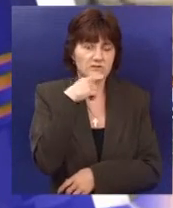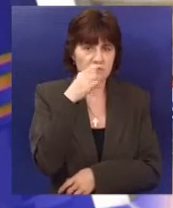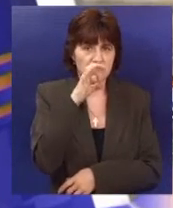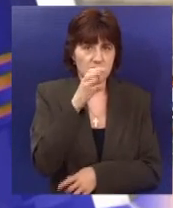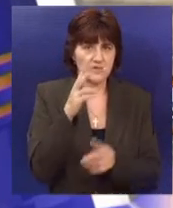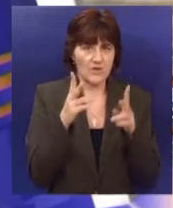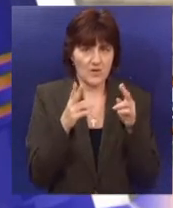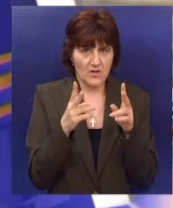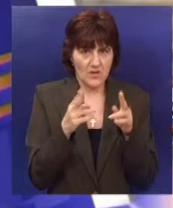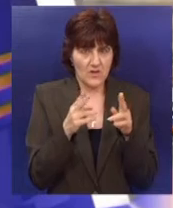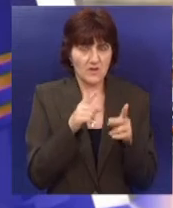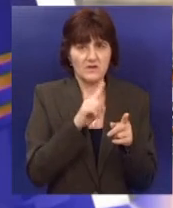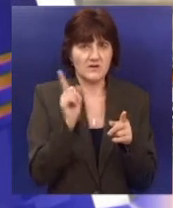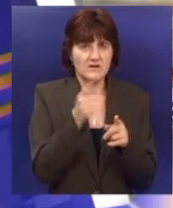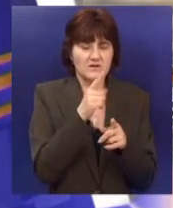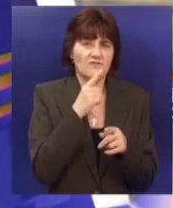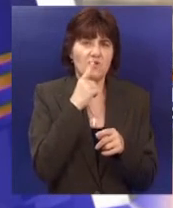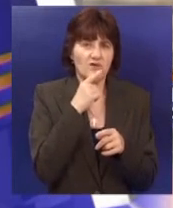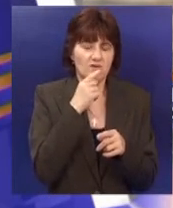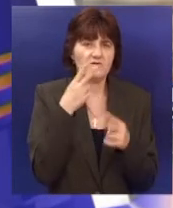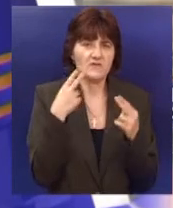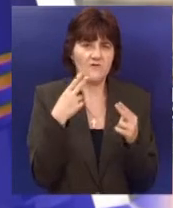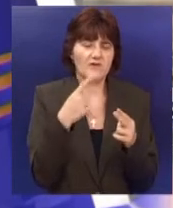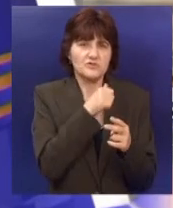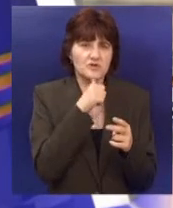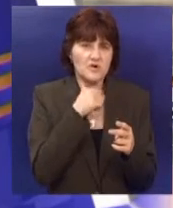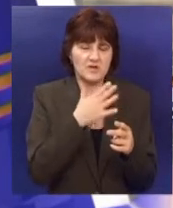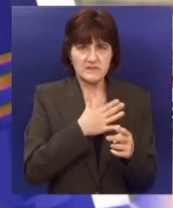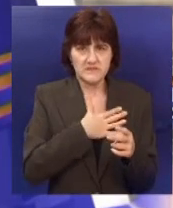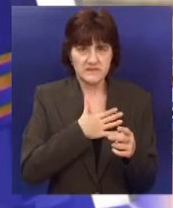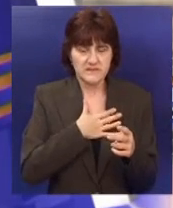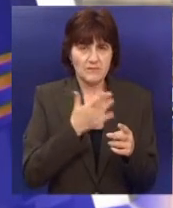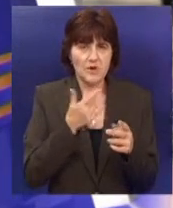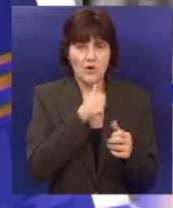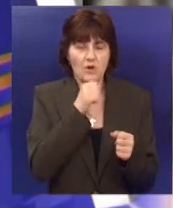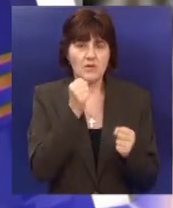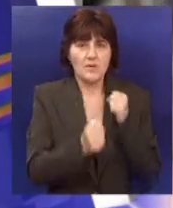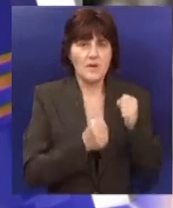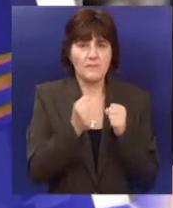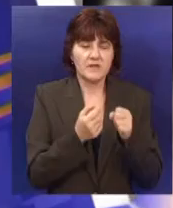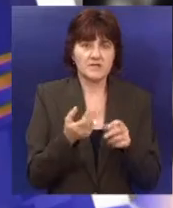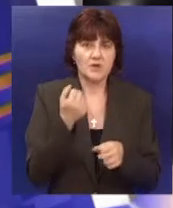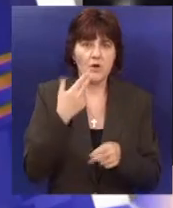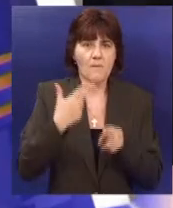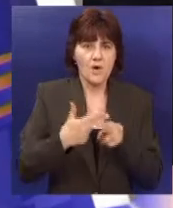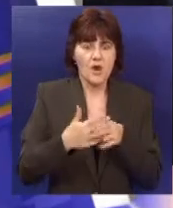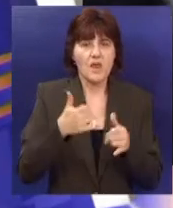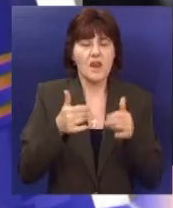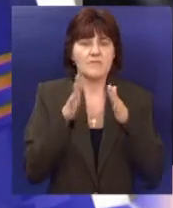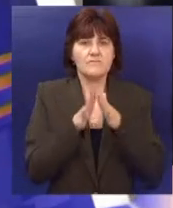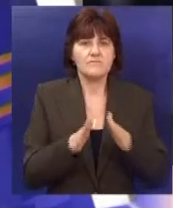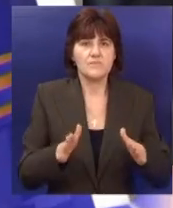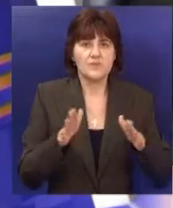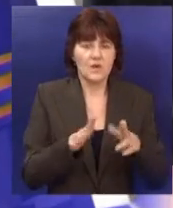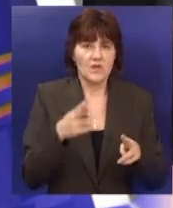reći da svako od nas svojim ponašanjem i navikama tokom života značajno utiče na povećanje ili smanjenje rizika da oboli ili